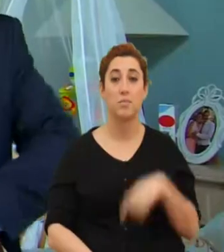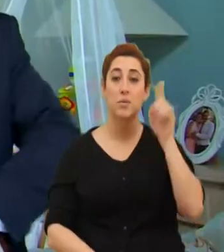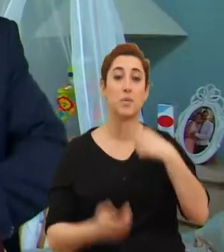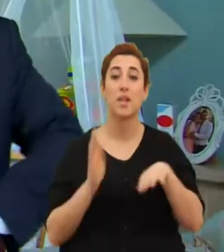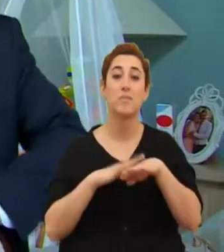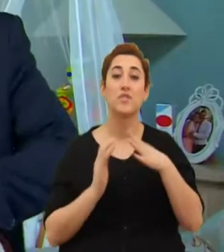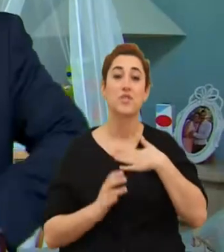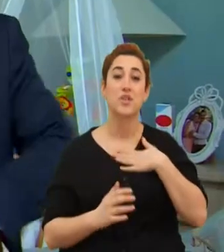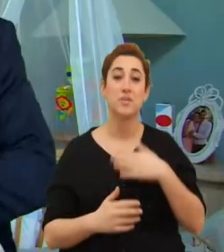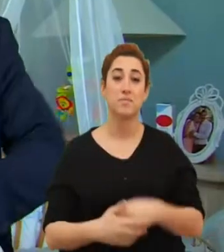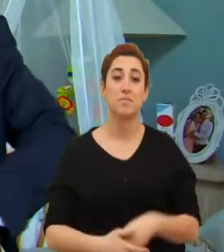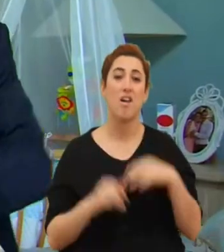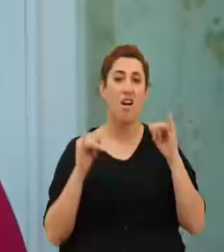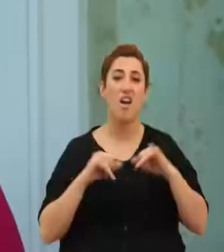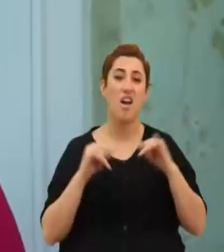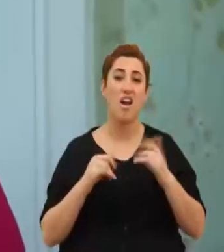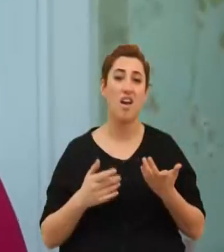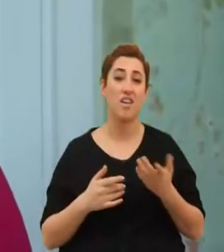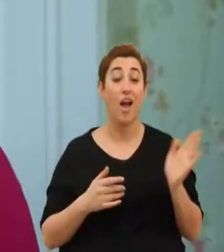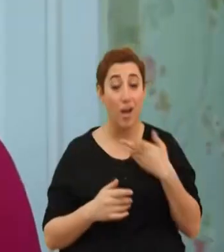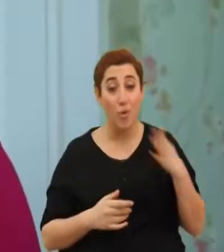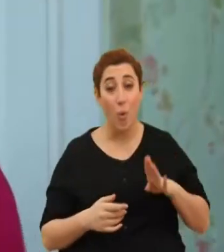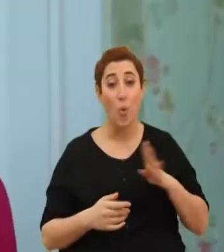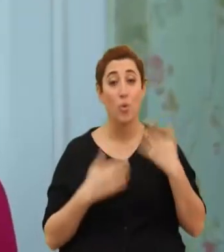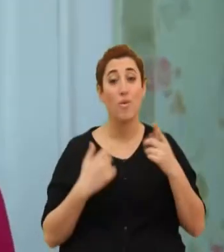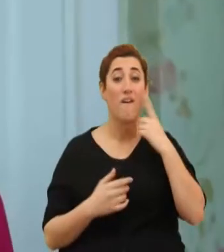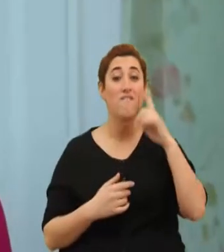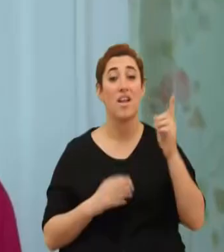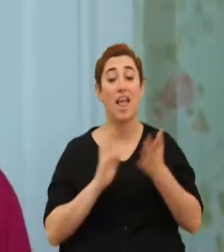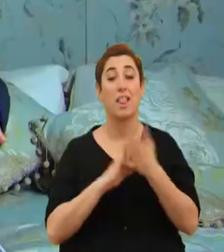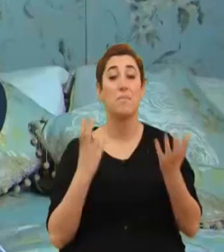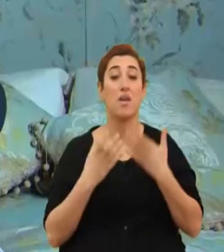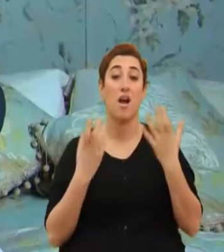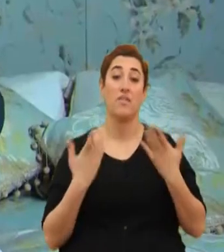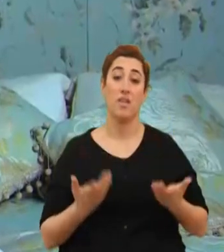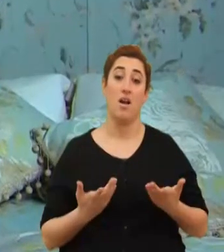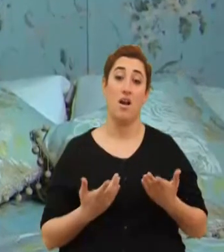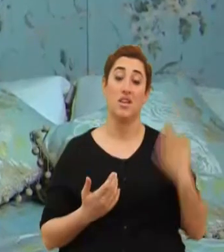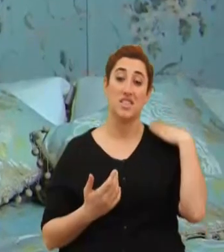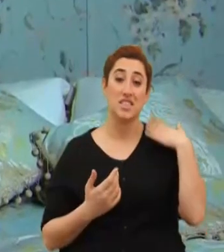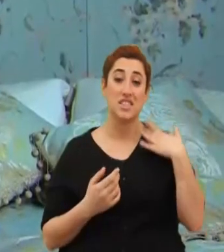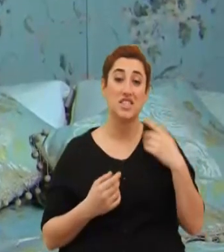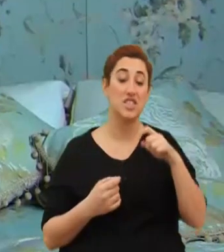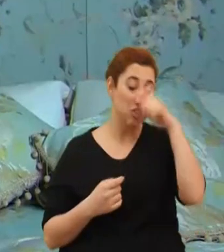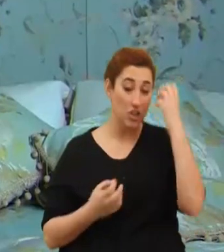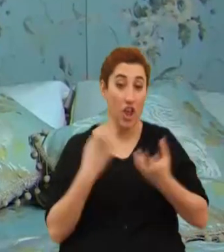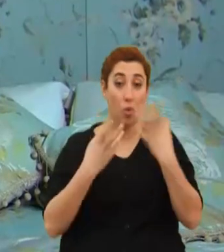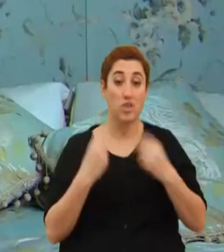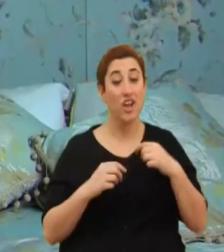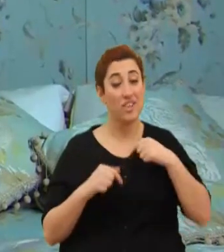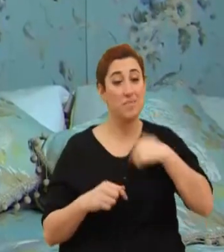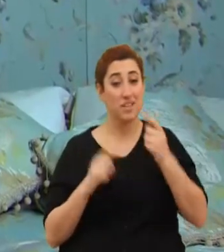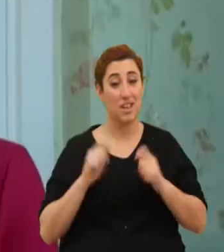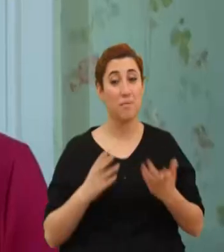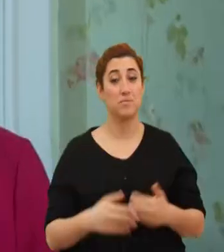Günün nasıl geçti canım? Aynı. Hadi oğlum ya. Vallahi elim yandı ha. Sırtın tutuşacak. Hadi çıkart şu